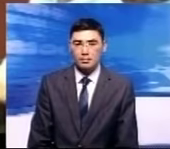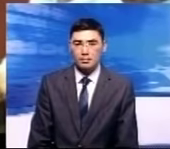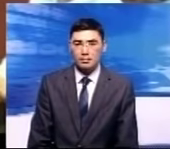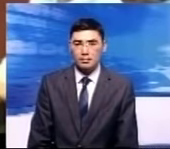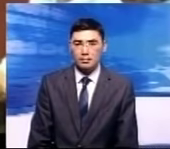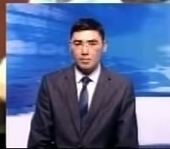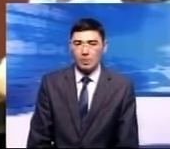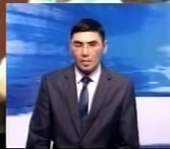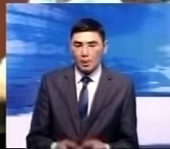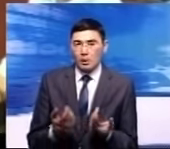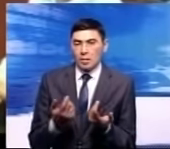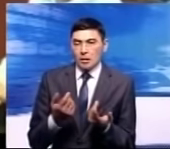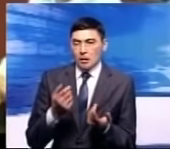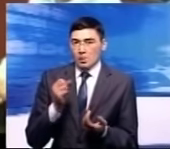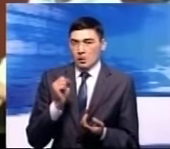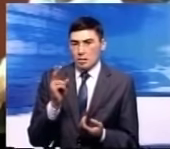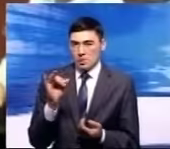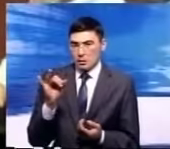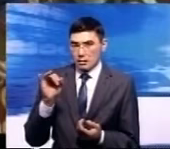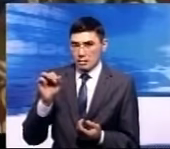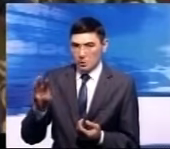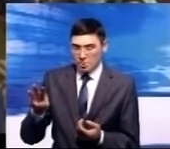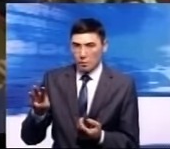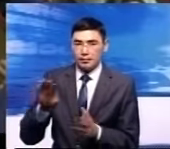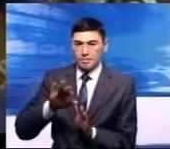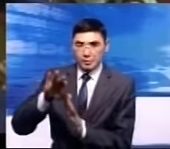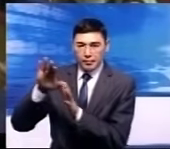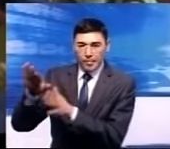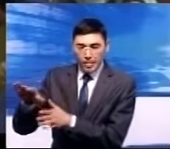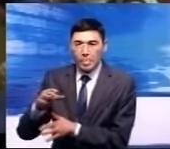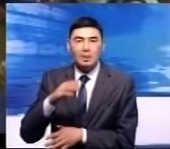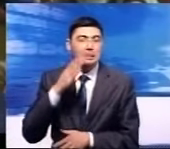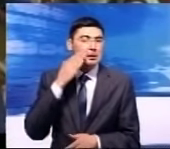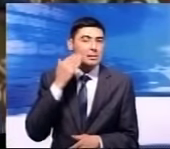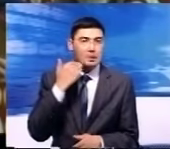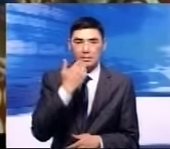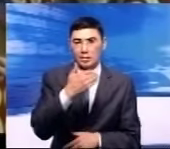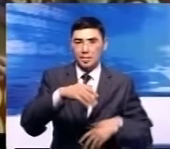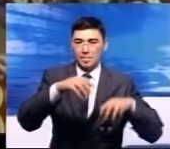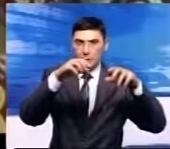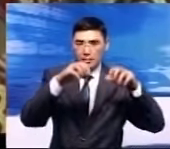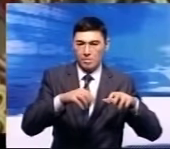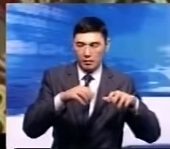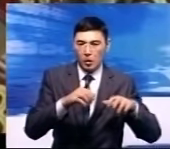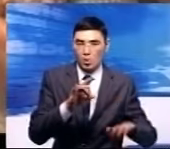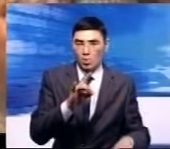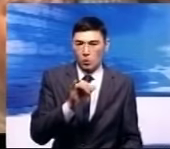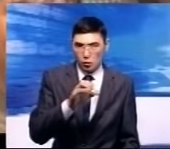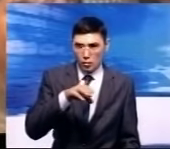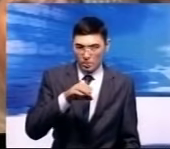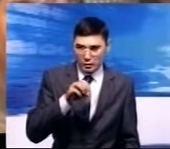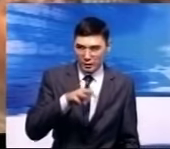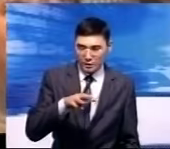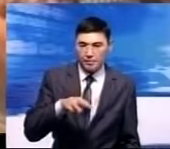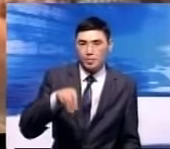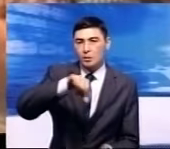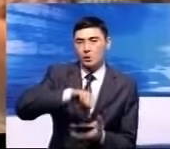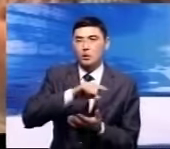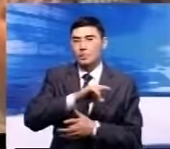Как отметил в своем приветственном слове полномочный представитель Татарстана в нашей стране Рустем Валиулов, за 25 лет своей